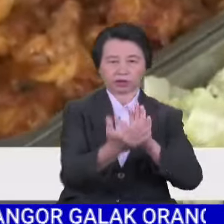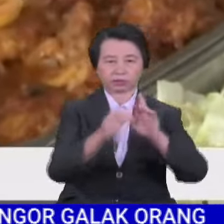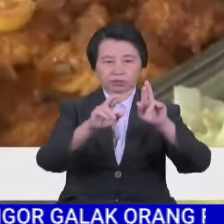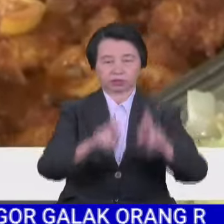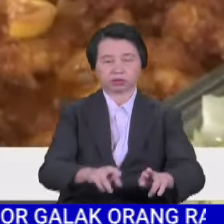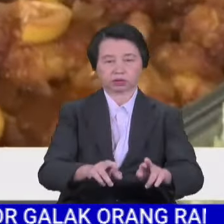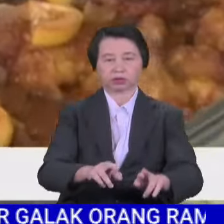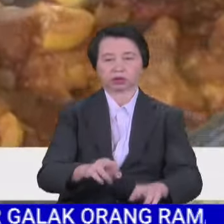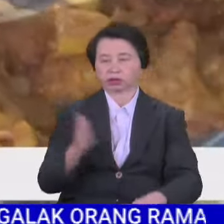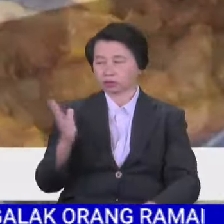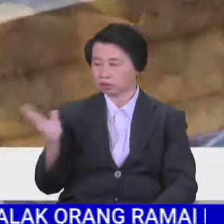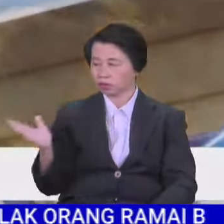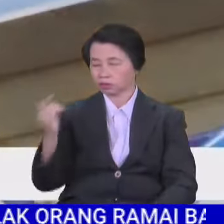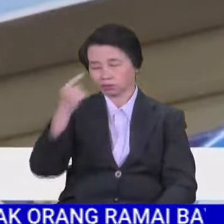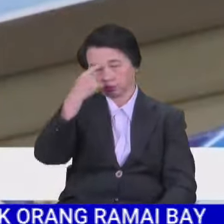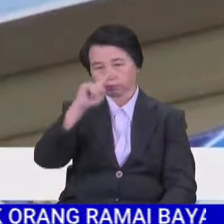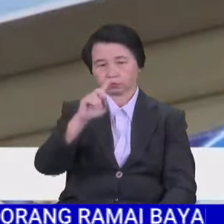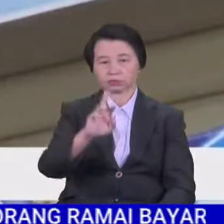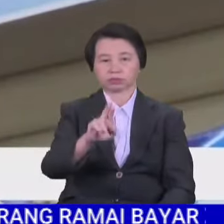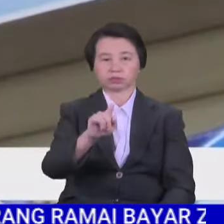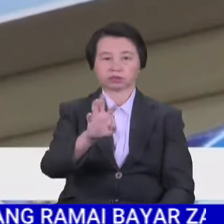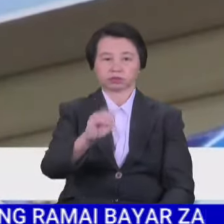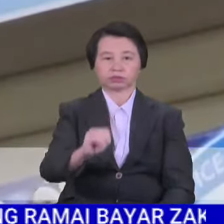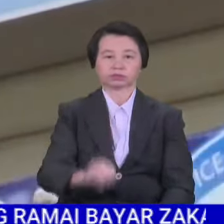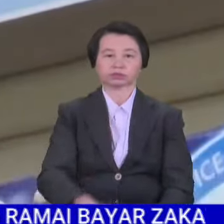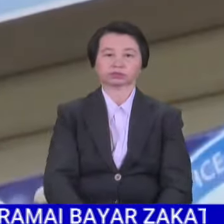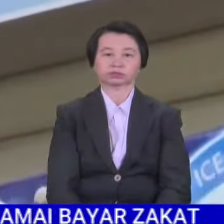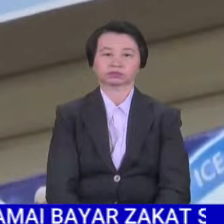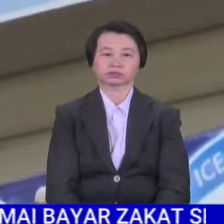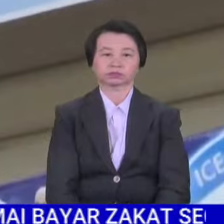kebal Michael Stone arti F